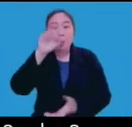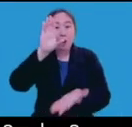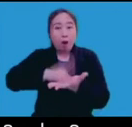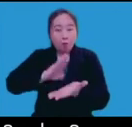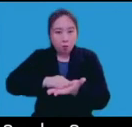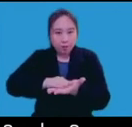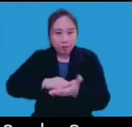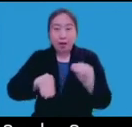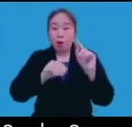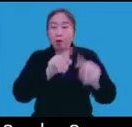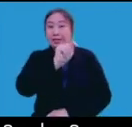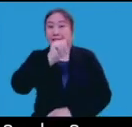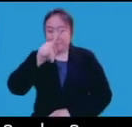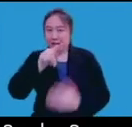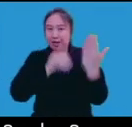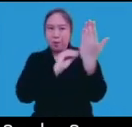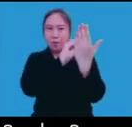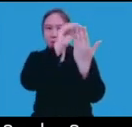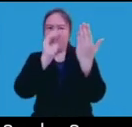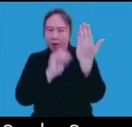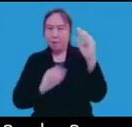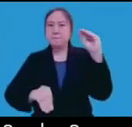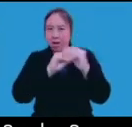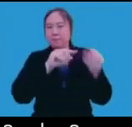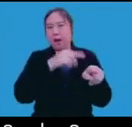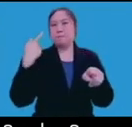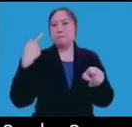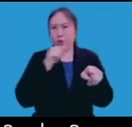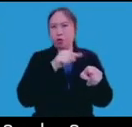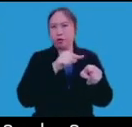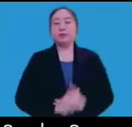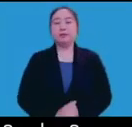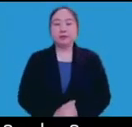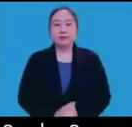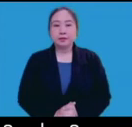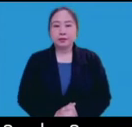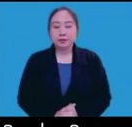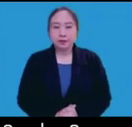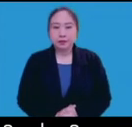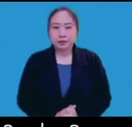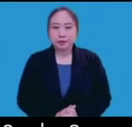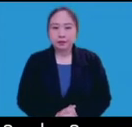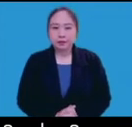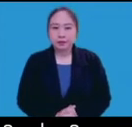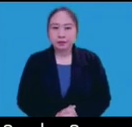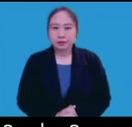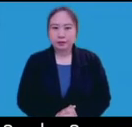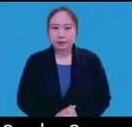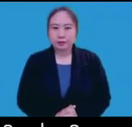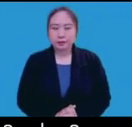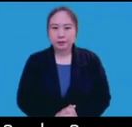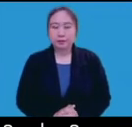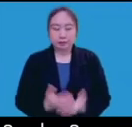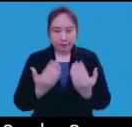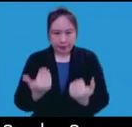ข้อมูลที่เข้ามาเพิ่มใน TPMap เนี่ยมีประโยชน์มากนะครับแล้วก็อย่างเช่นบางที่เนี่ยไปแก้ปัญหาความยากจนได้แล้วอันนี้เป็น lesson learned